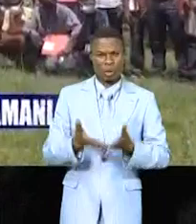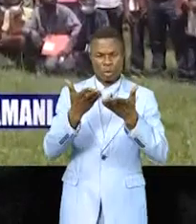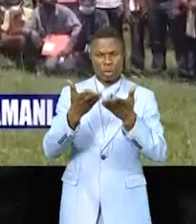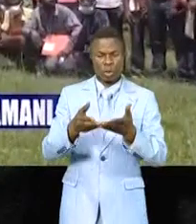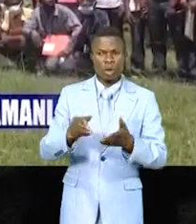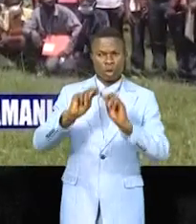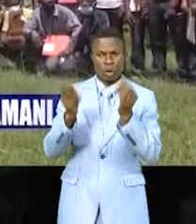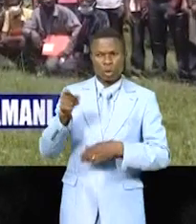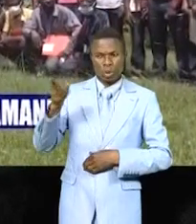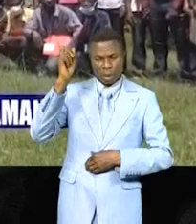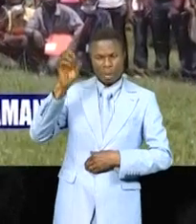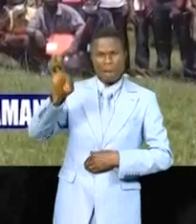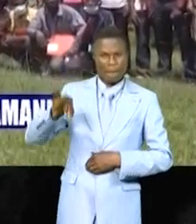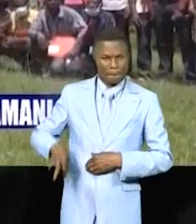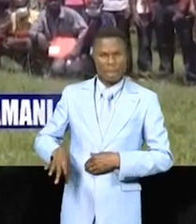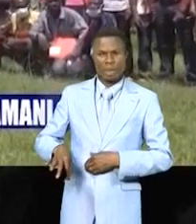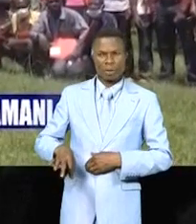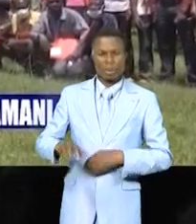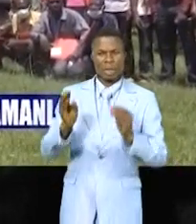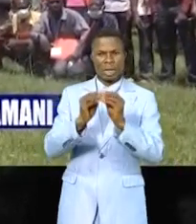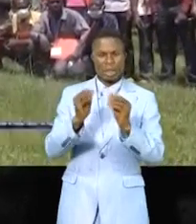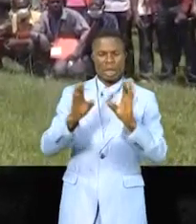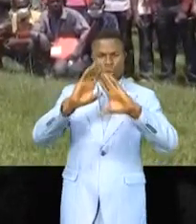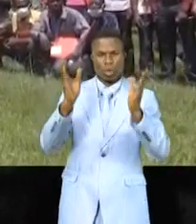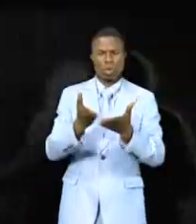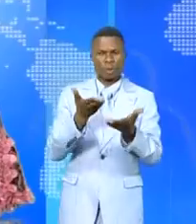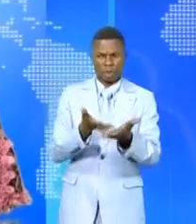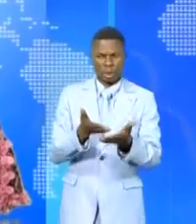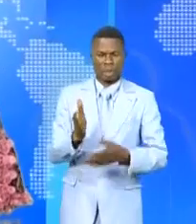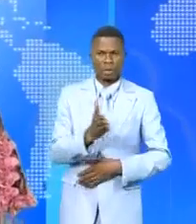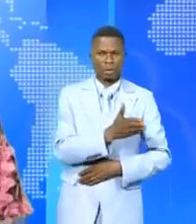seront les premiers bénéficiaires de la réinsertion communautaire.